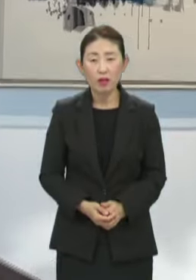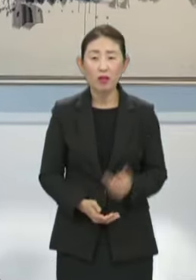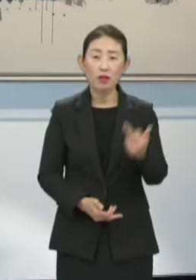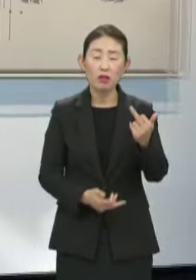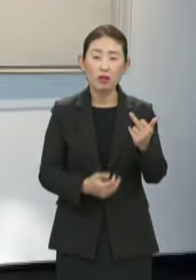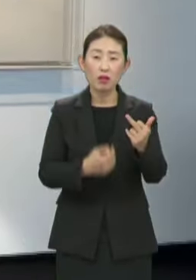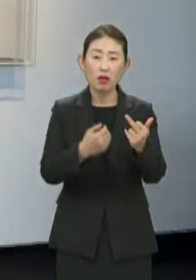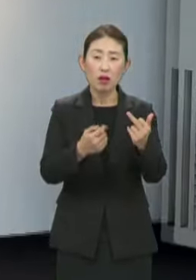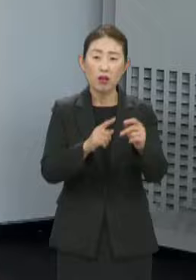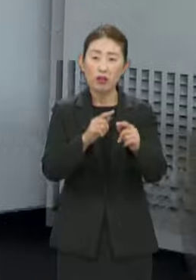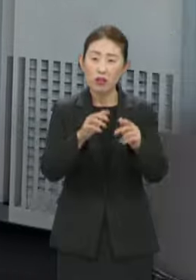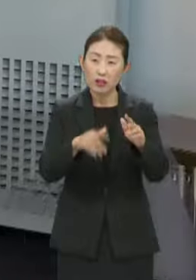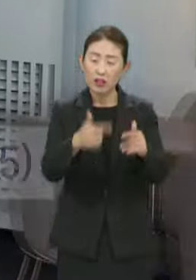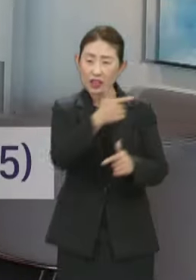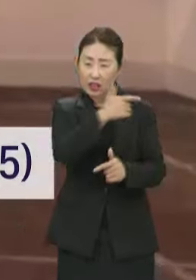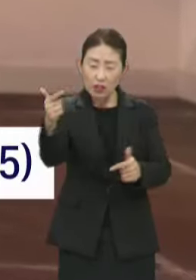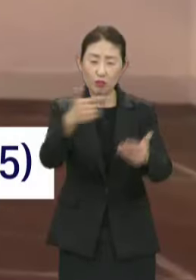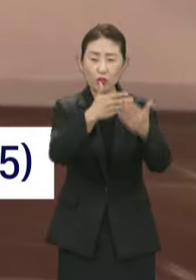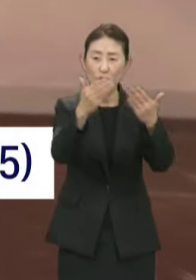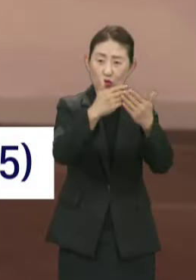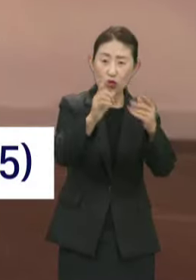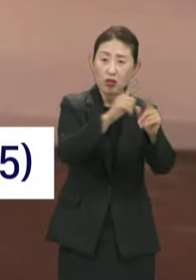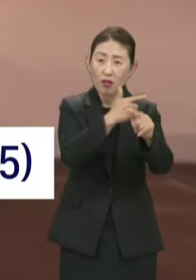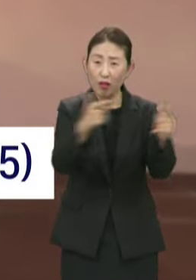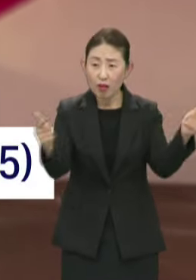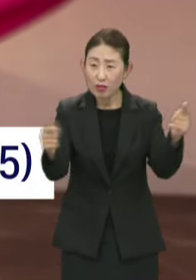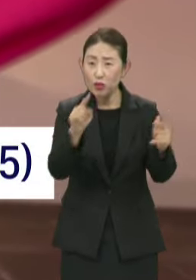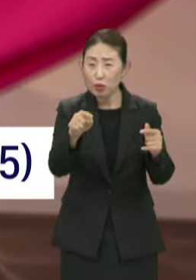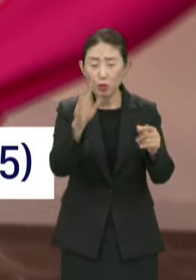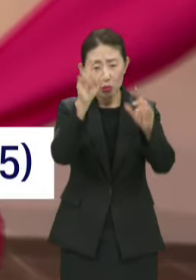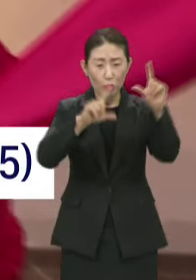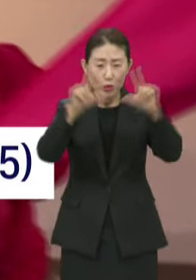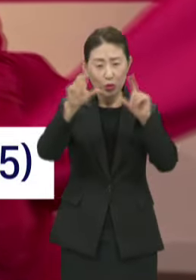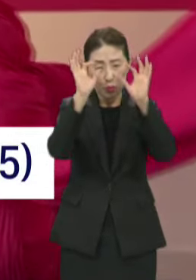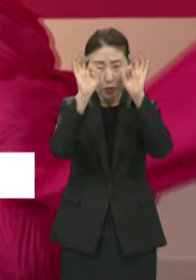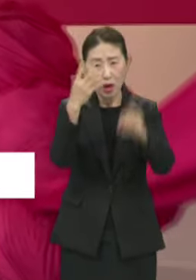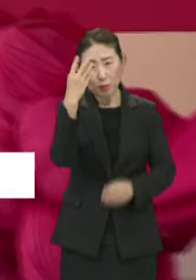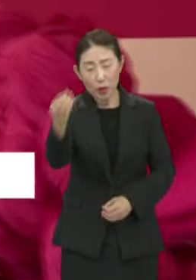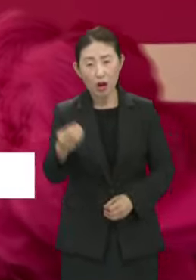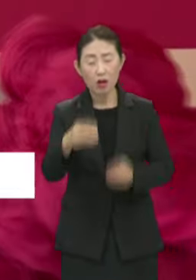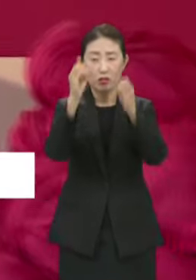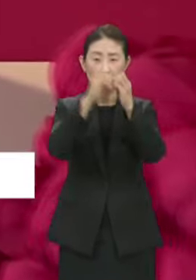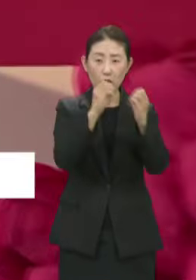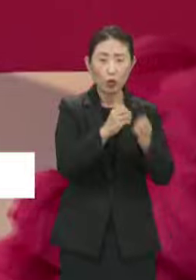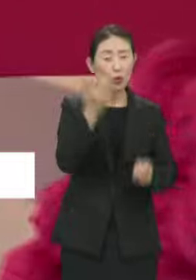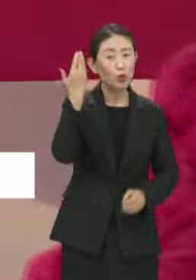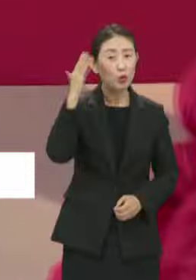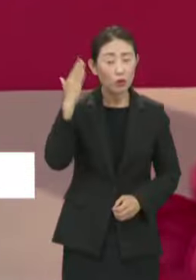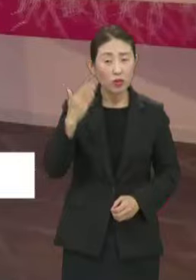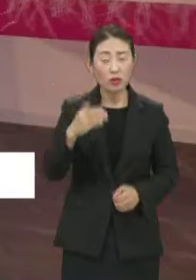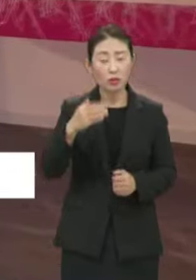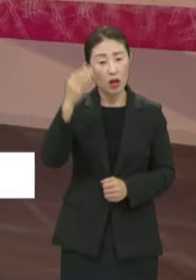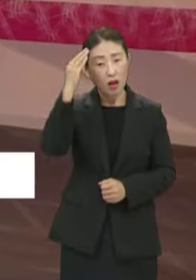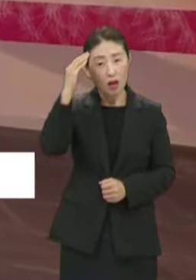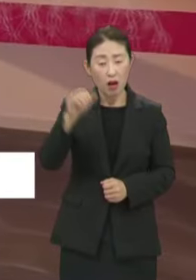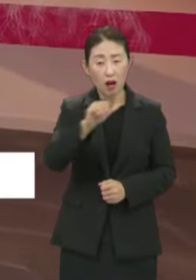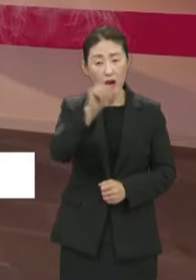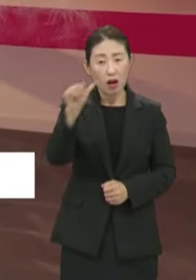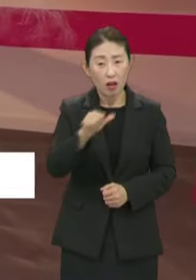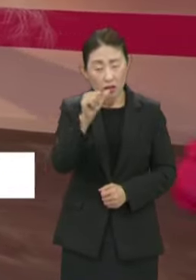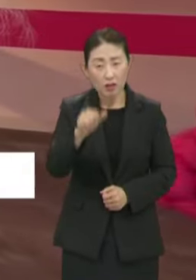한 대형 회화 작품부터 설치 예술이 눈길을 사로잡습니다. 전통과 현대, 동양화와 서양화의 경계를